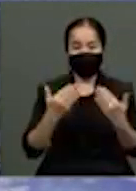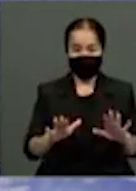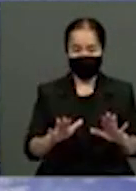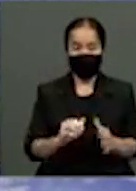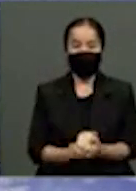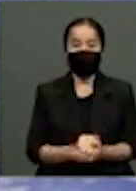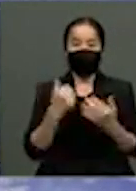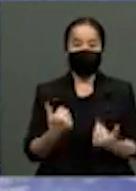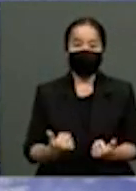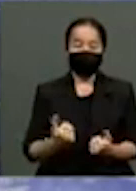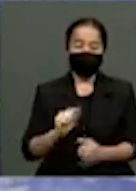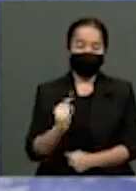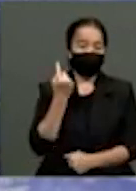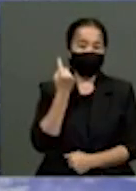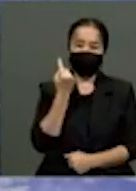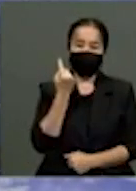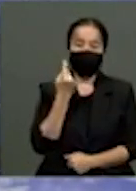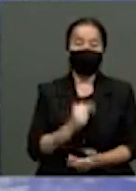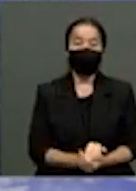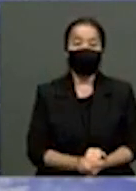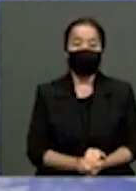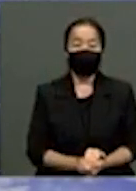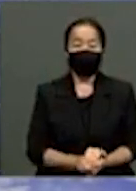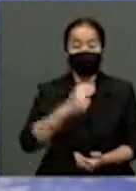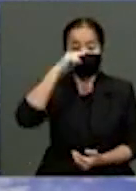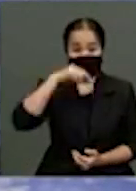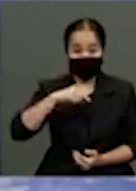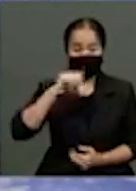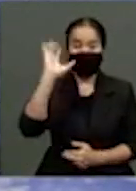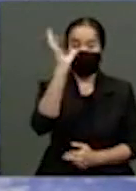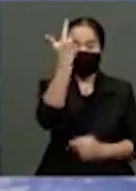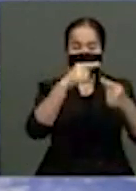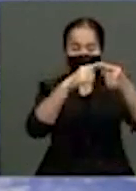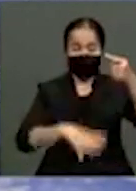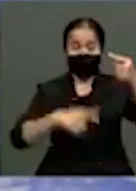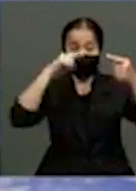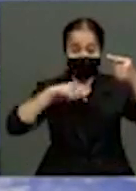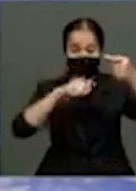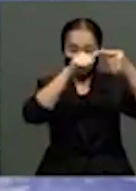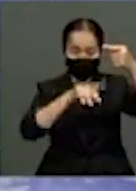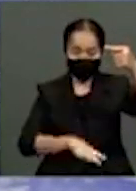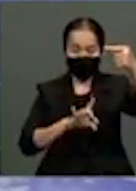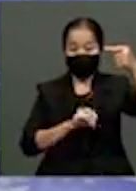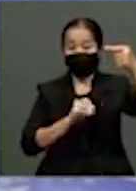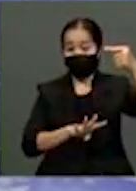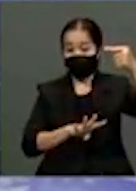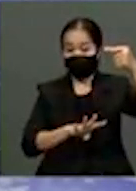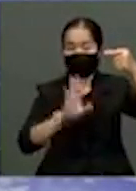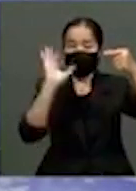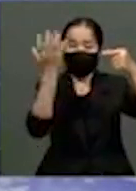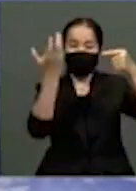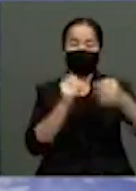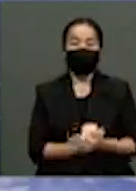170,126,628เป็นวันแรกนะครับก็อันดับของประเทศไทยณวันนี้ก็อยู่ที่อันดับที่84นะครับท